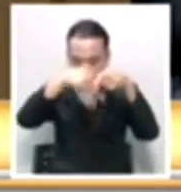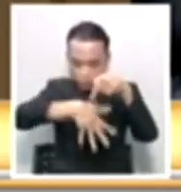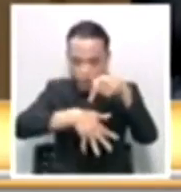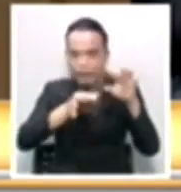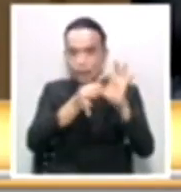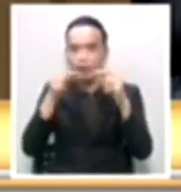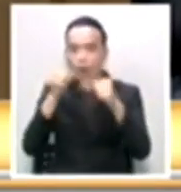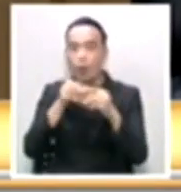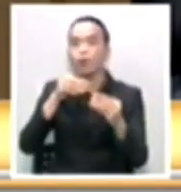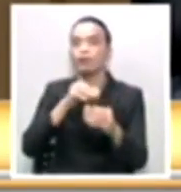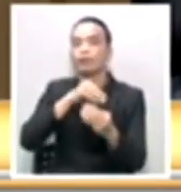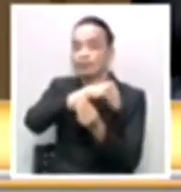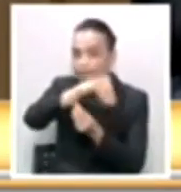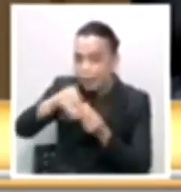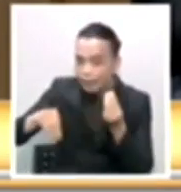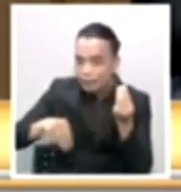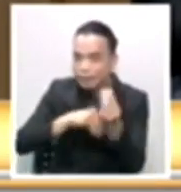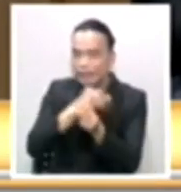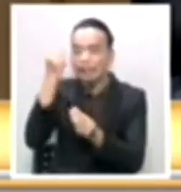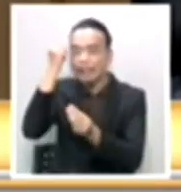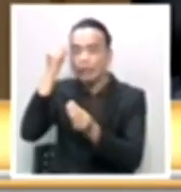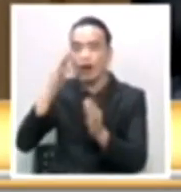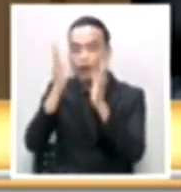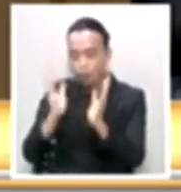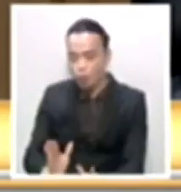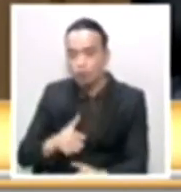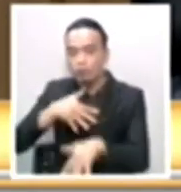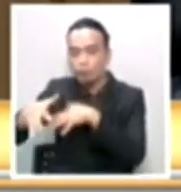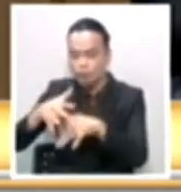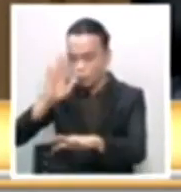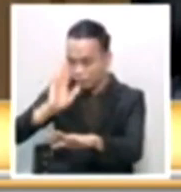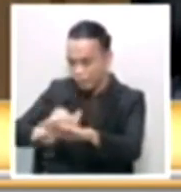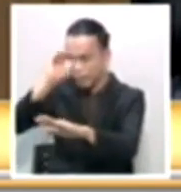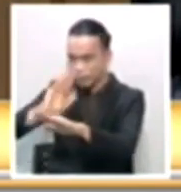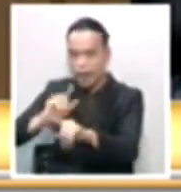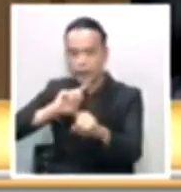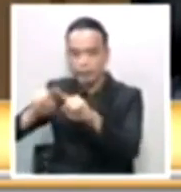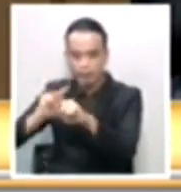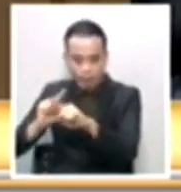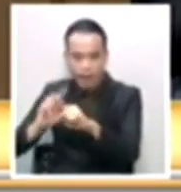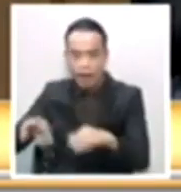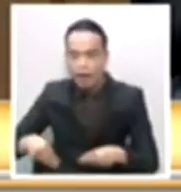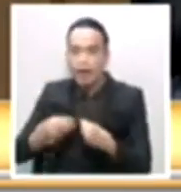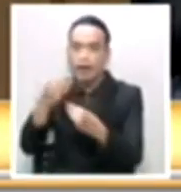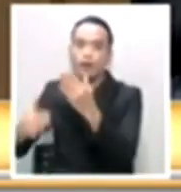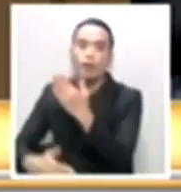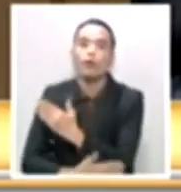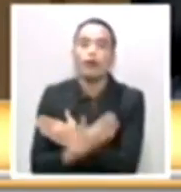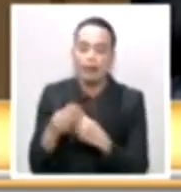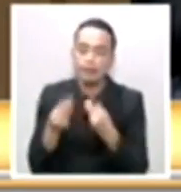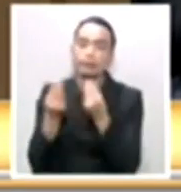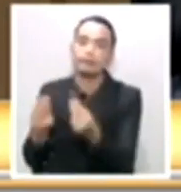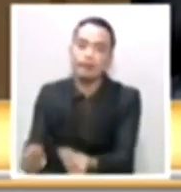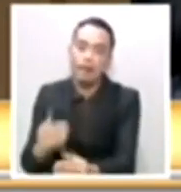กับพี่น้องประชาชนคนไทยที่ยังมีศักยภาพที่จะไปพัฒนาในส่วนนี้ถ้าผม